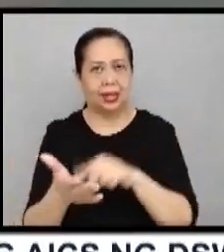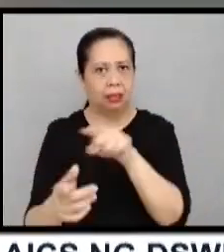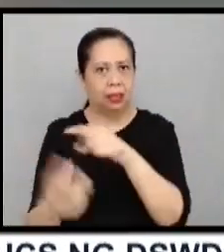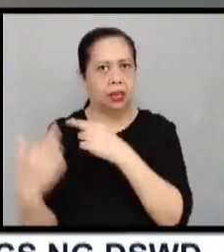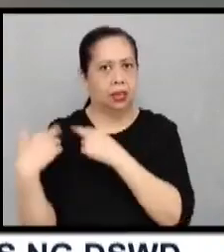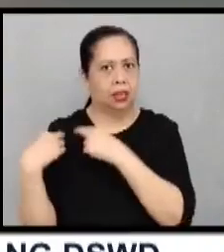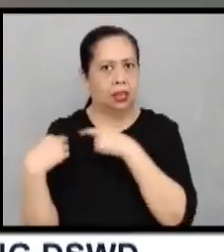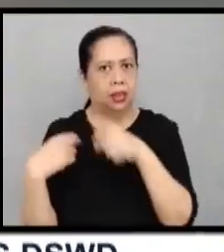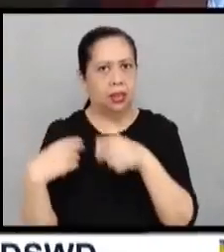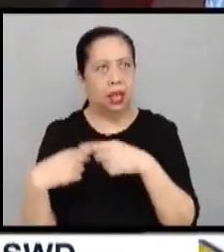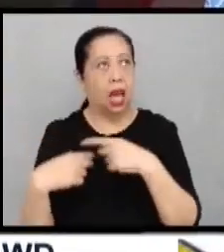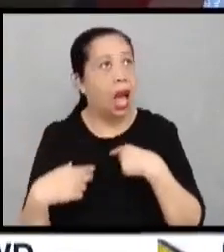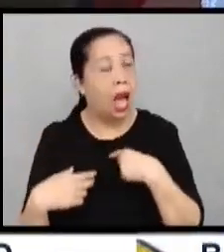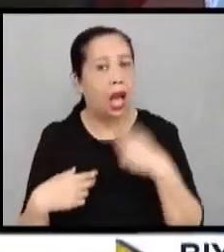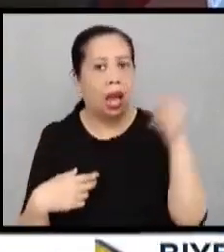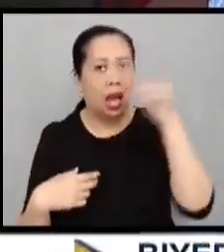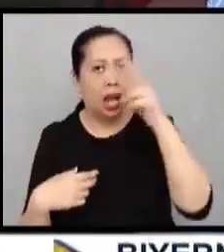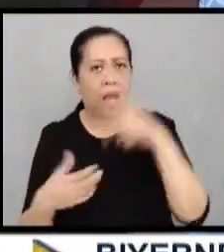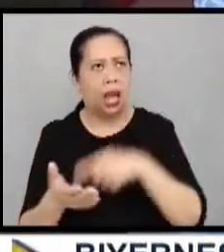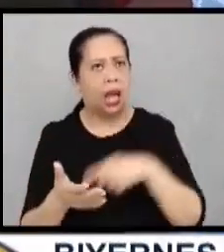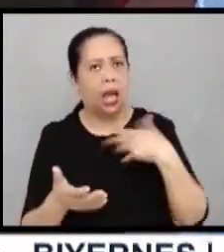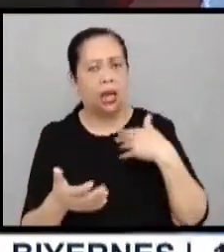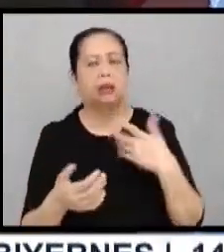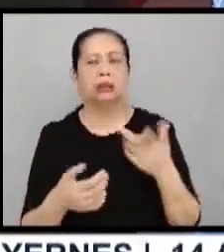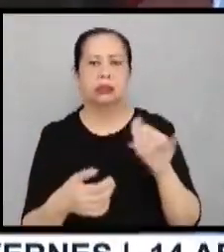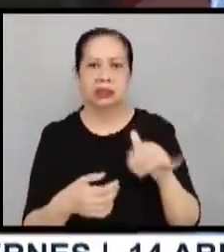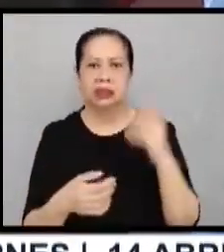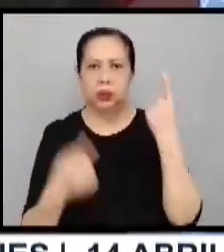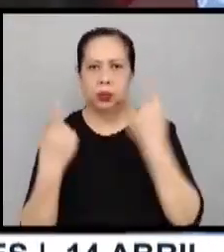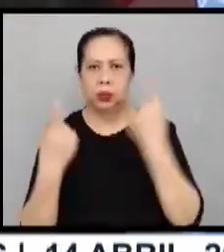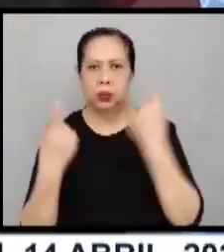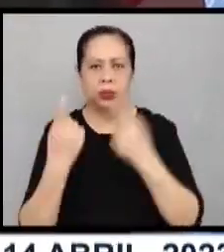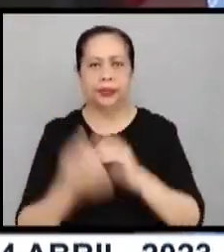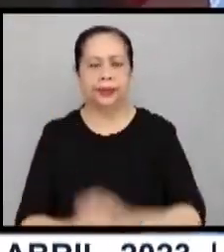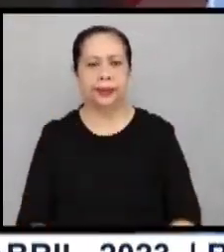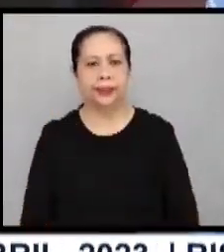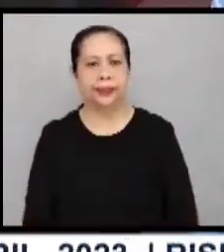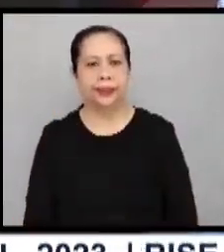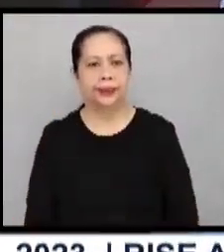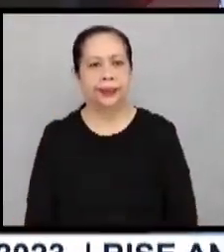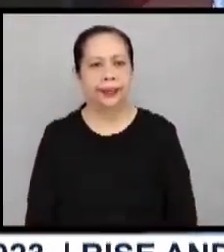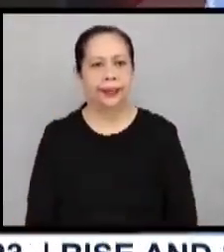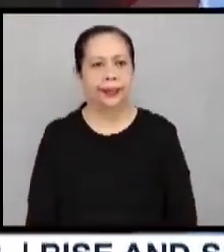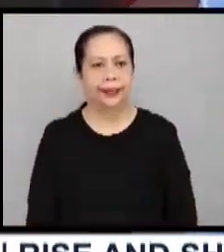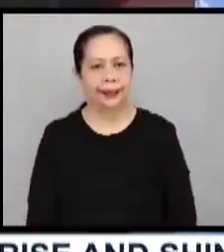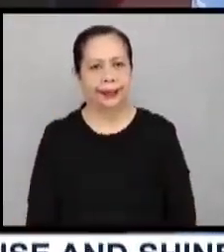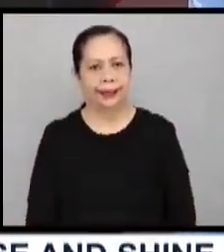know na meron palang violation. Karen Villanda para sa Morning Show ng Bayan, Rise and Shine, Pilipinas.